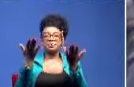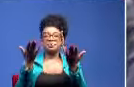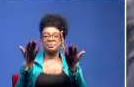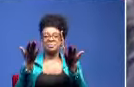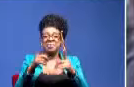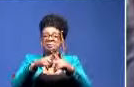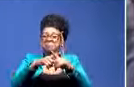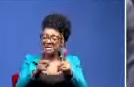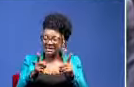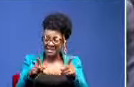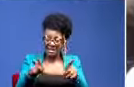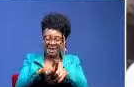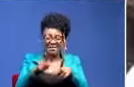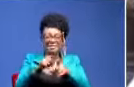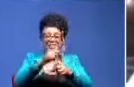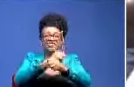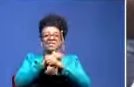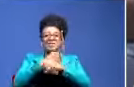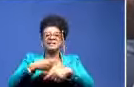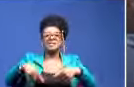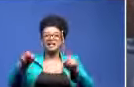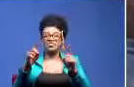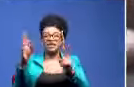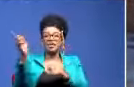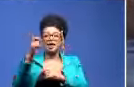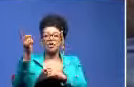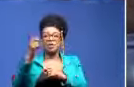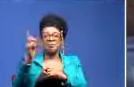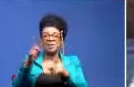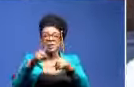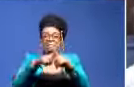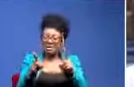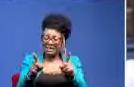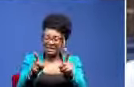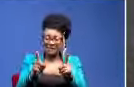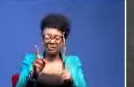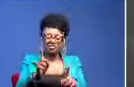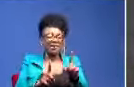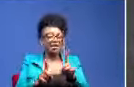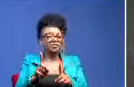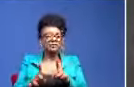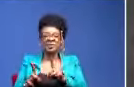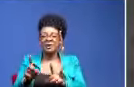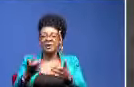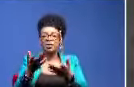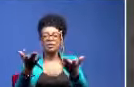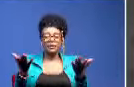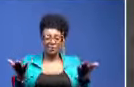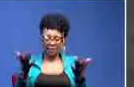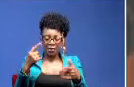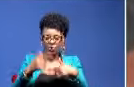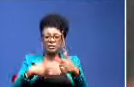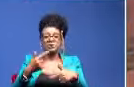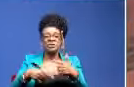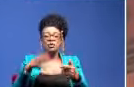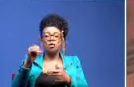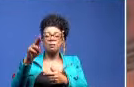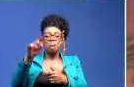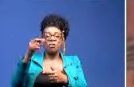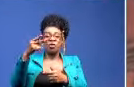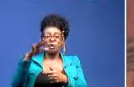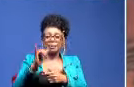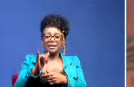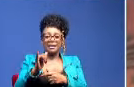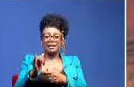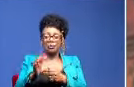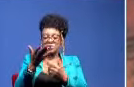hata akijitetea Nairobi, kuni katika moto dhidi yake ulizidi kuongezwa. Gavana wa Tharaka Nithi Muthomi Njuki